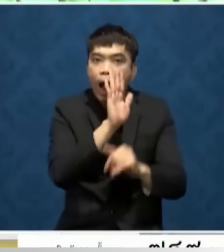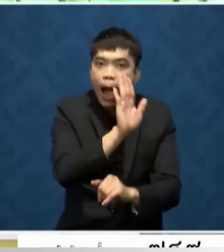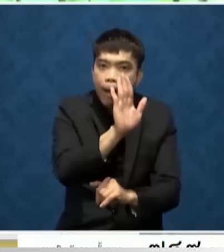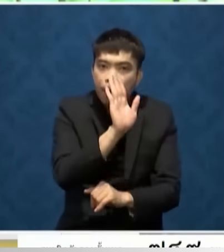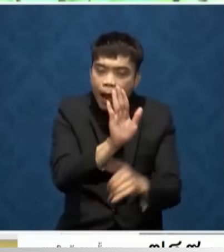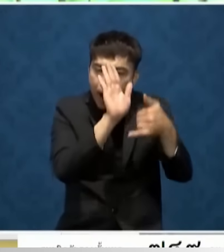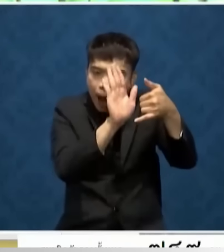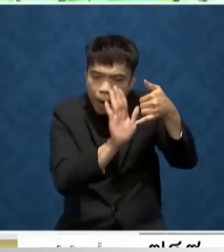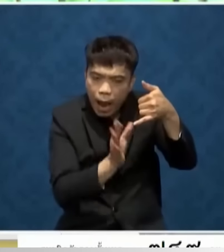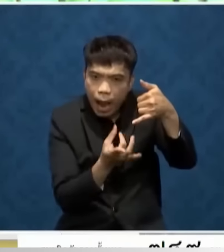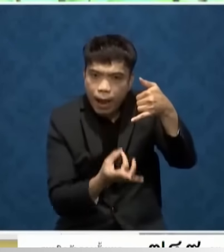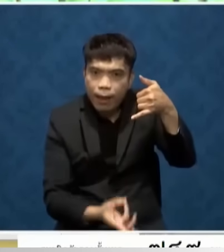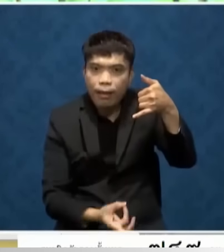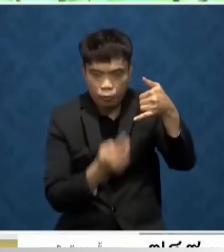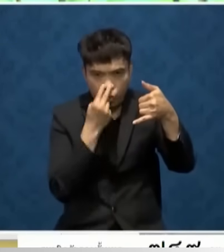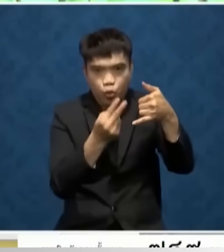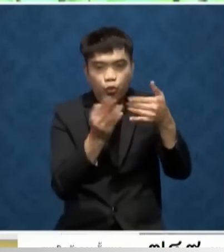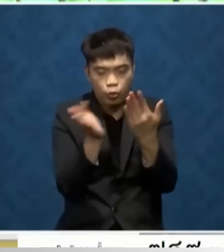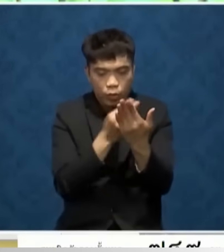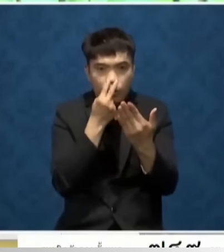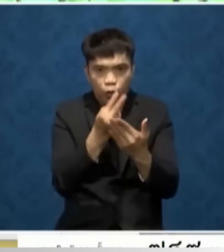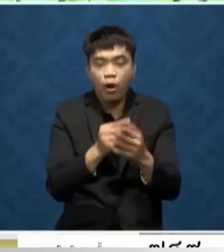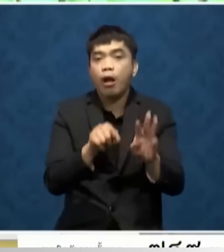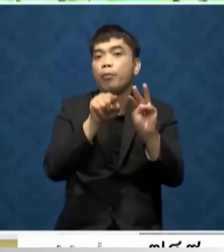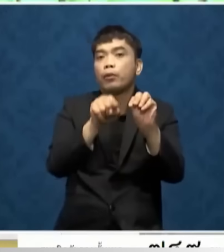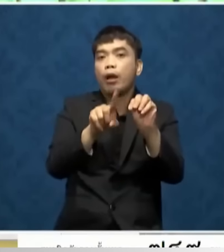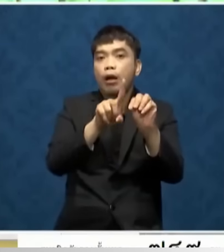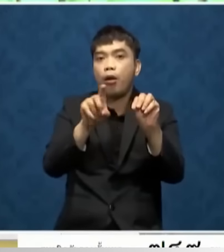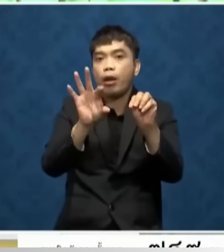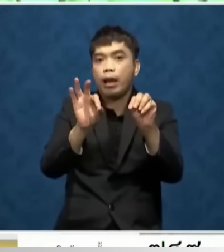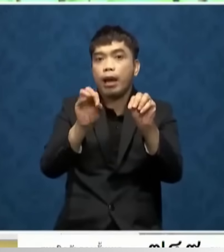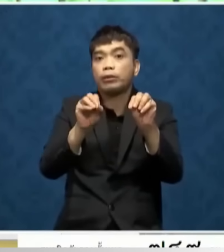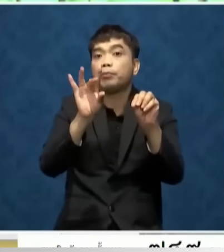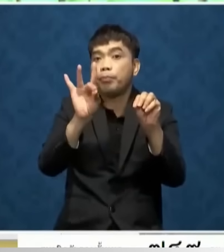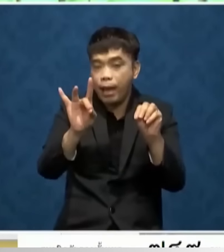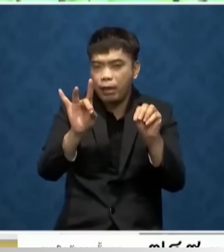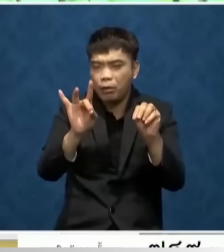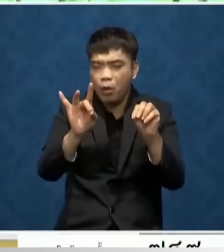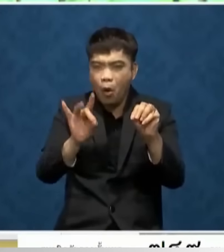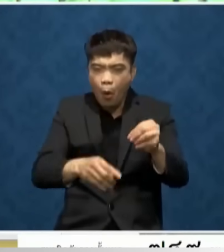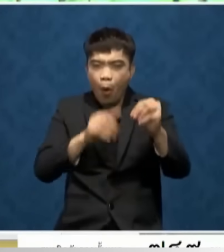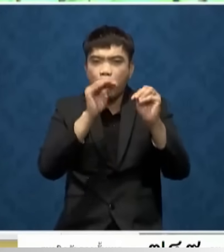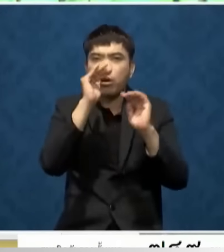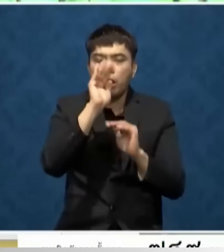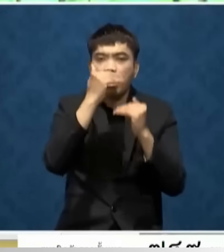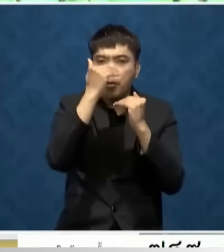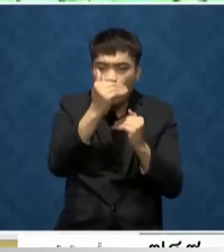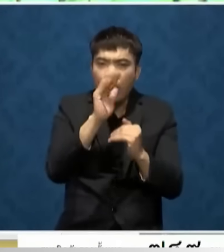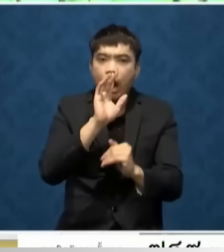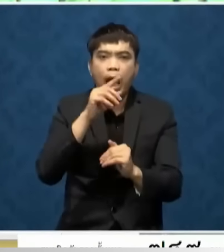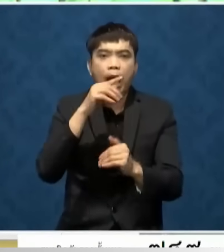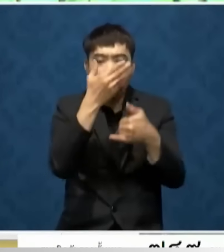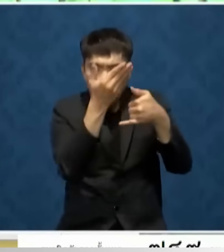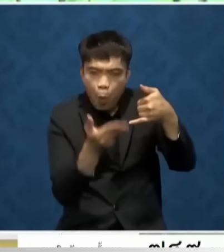างซึ่งแน่นอนครับมาตรา198กำหนดไว้เยอะหลายประการนะครับ